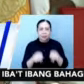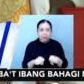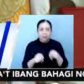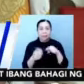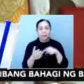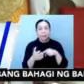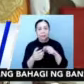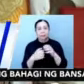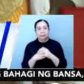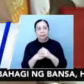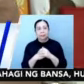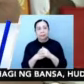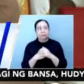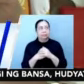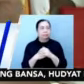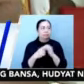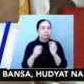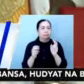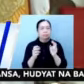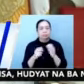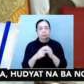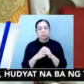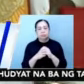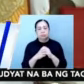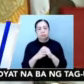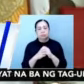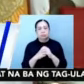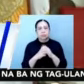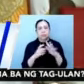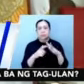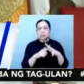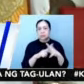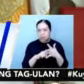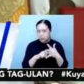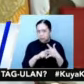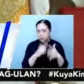starting process doon. Halimbawa, gusto mo ng passport.